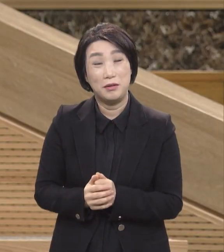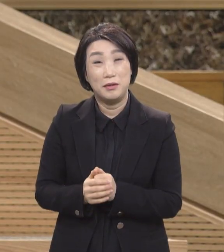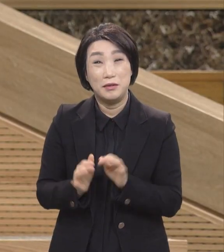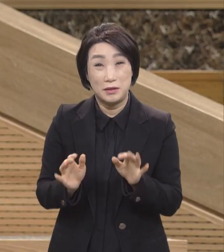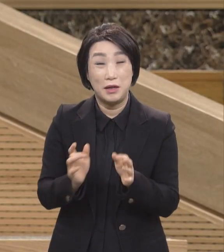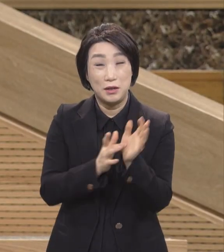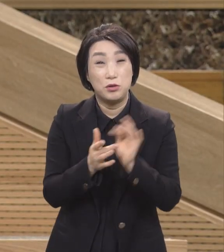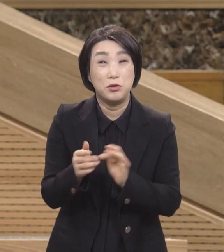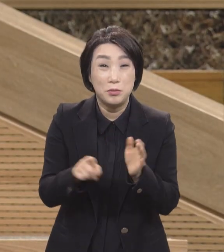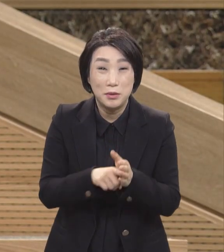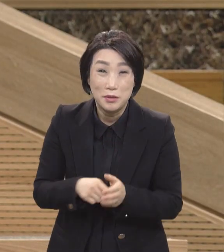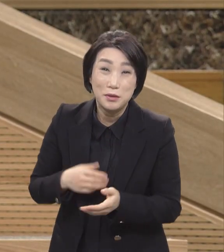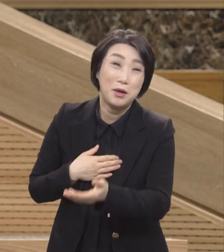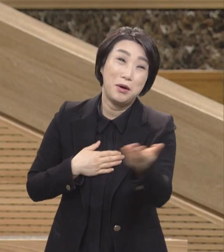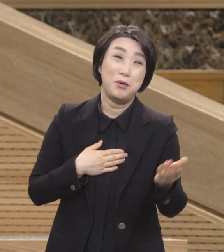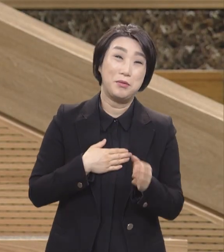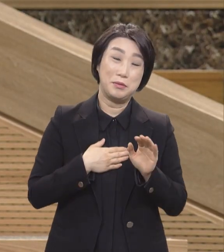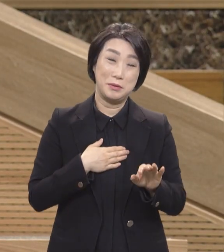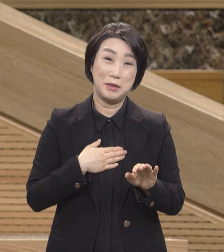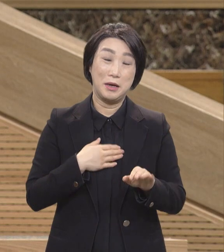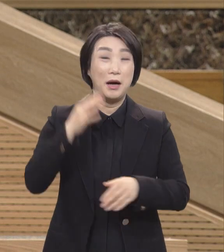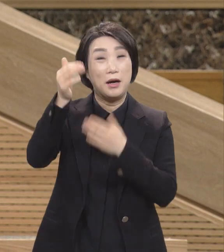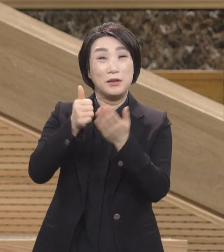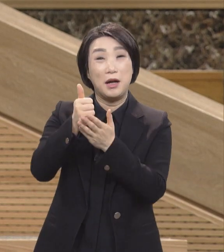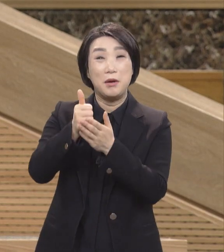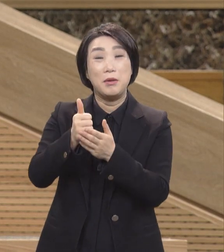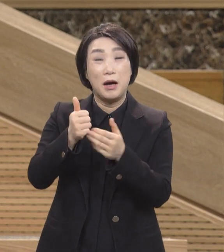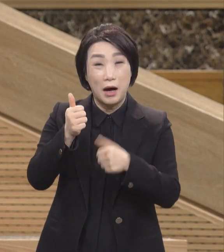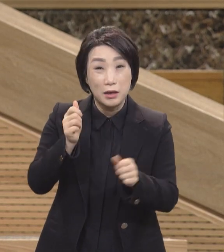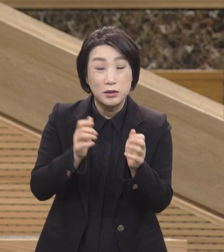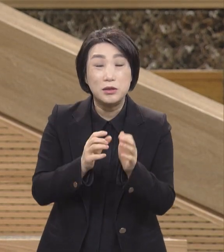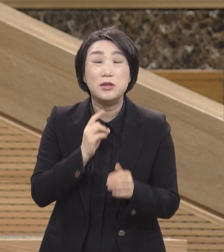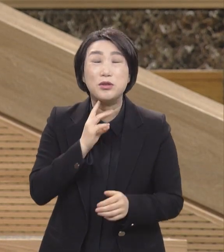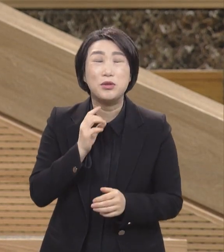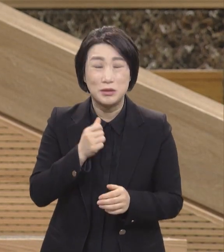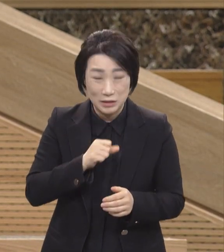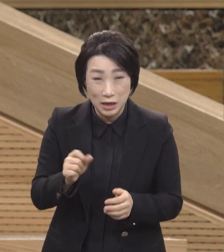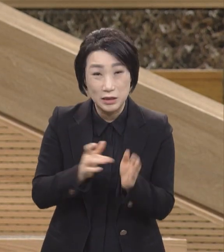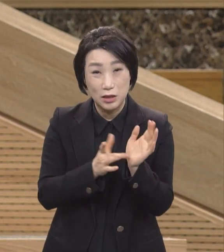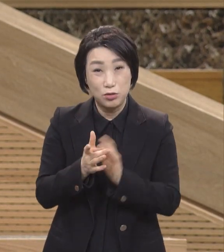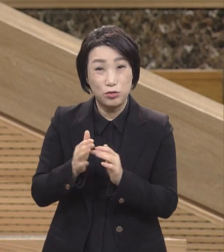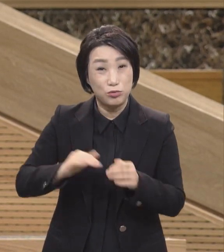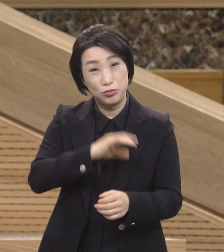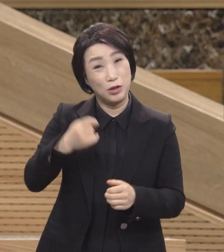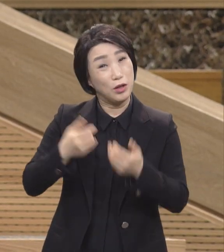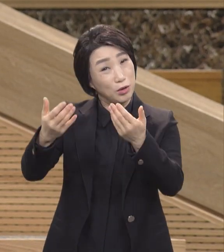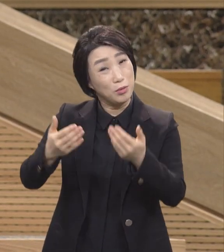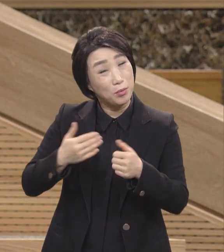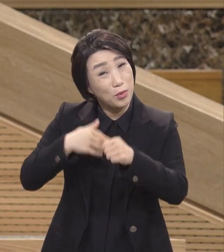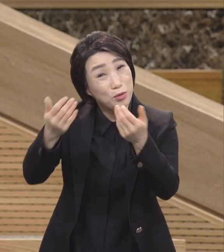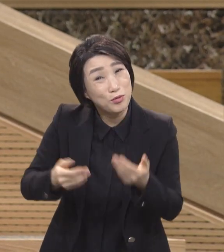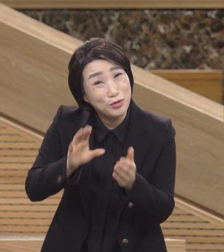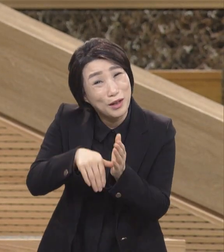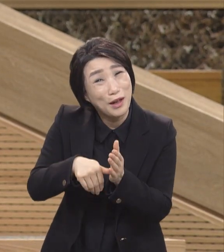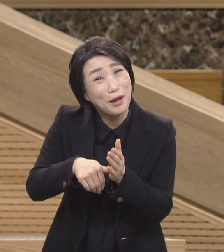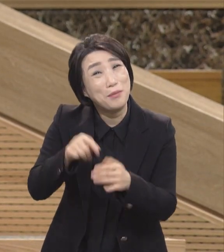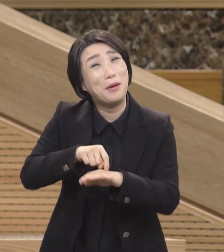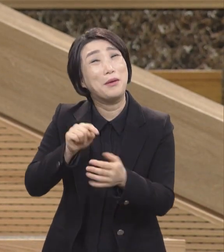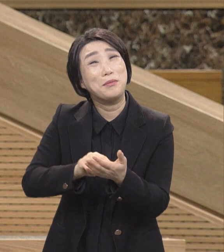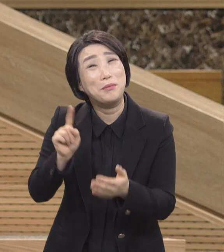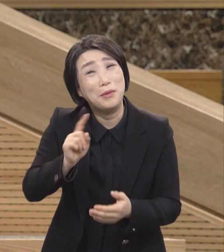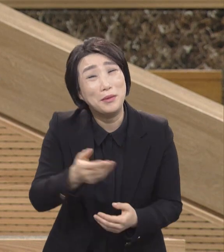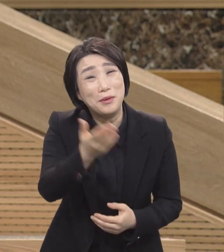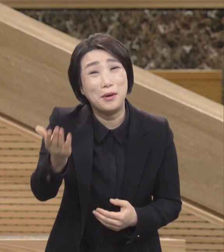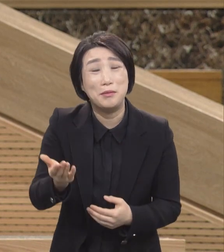예수 믿는 사람은 하나님의 아들이 독자를 우리에게 주실 때 어떻게 주셨어요?